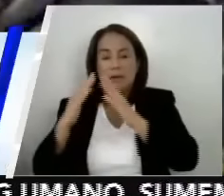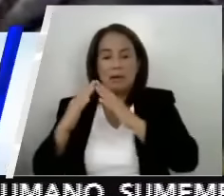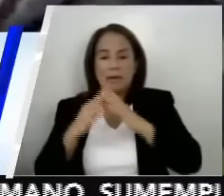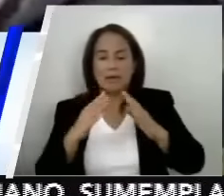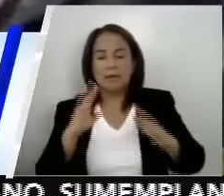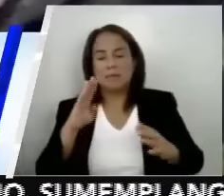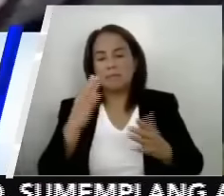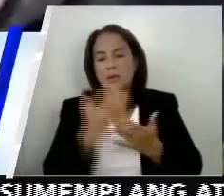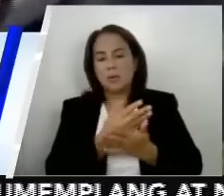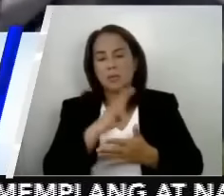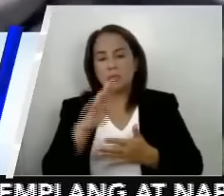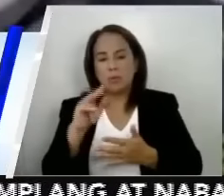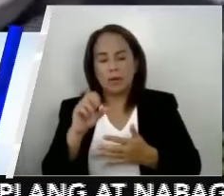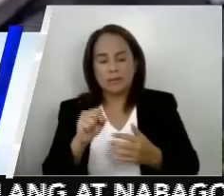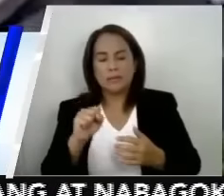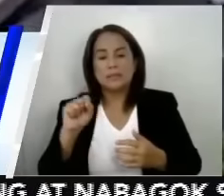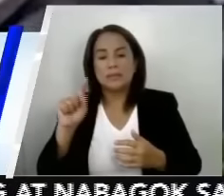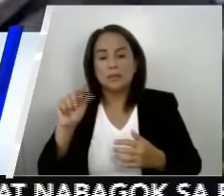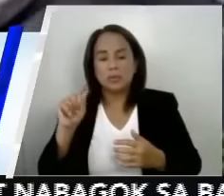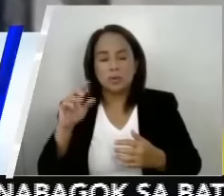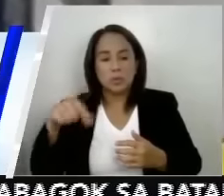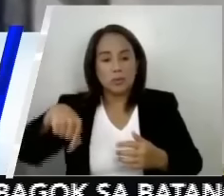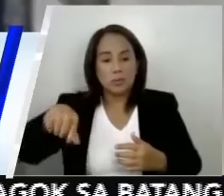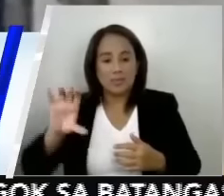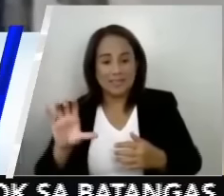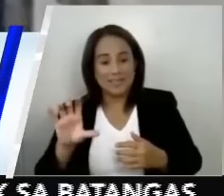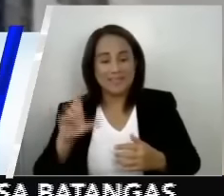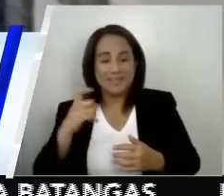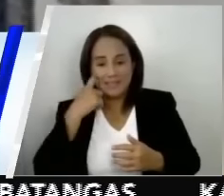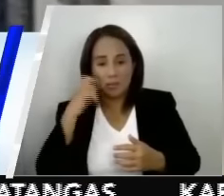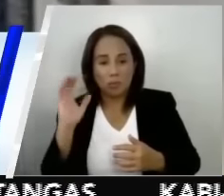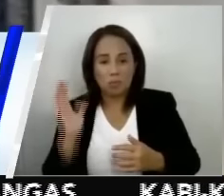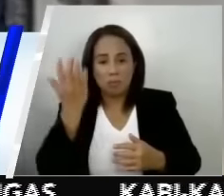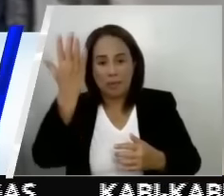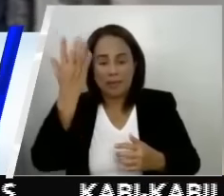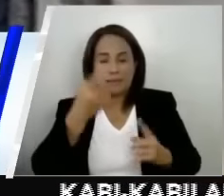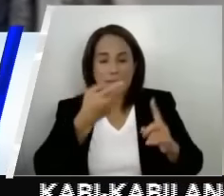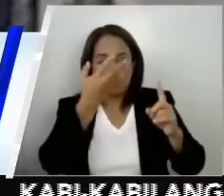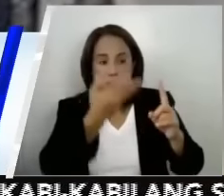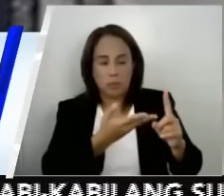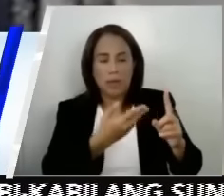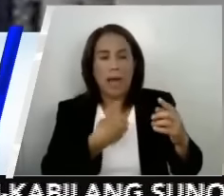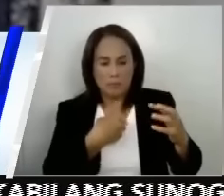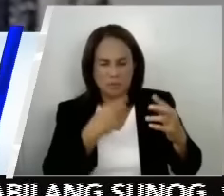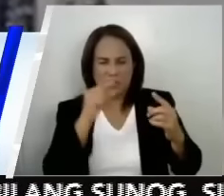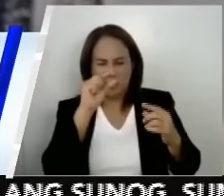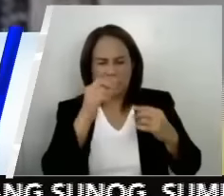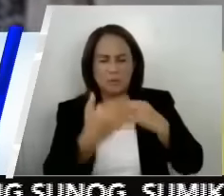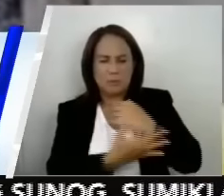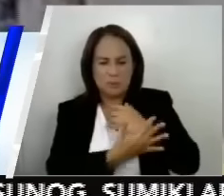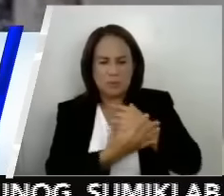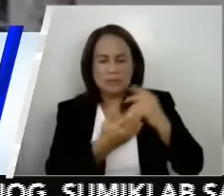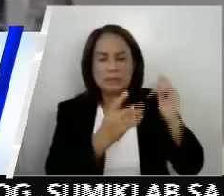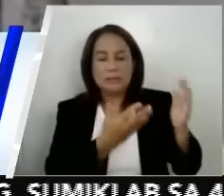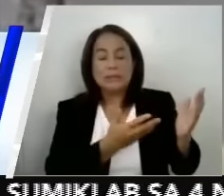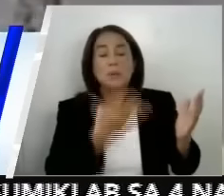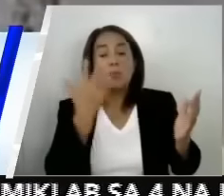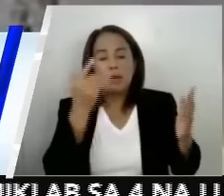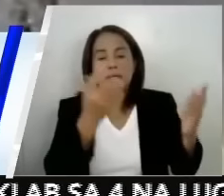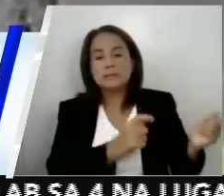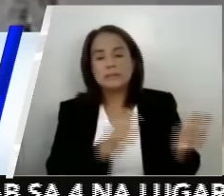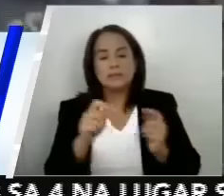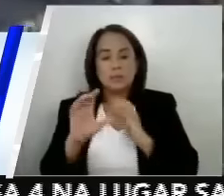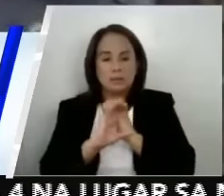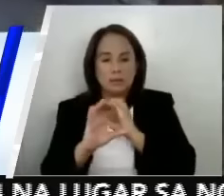Barangay Santo Niño, Quezon City, kaninang umaga. Ang residente ang nagtamo ng minor burns, inilikas ang sasakyan para hindi madamay